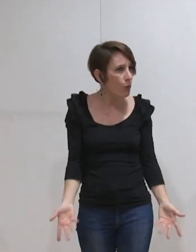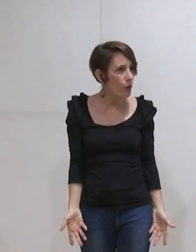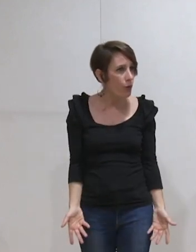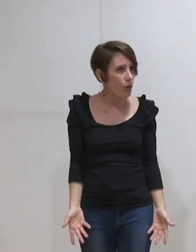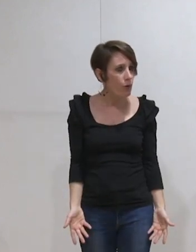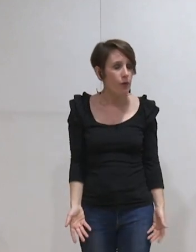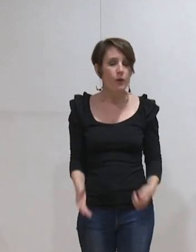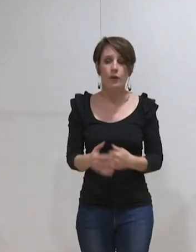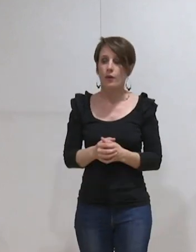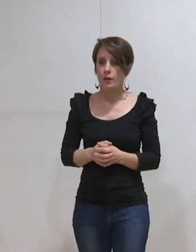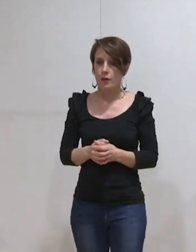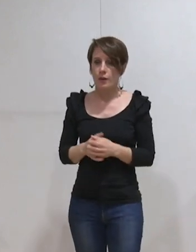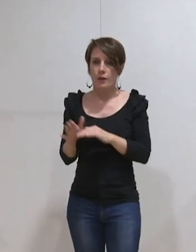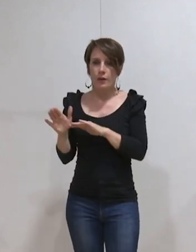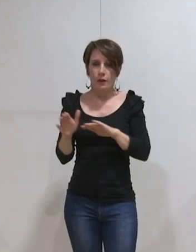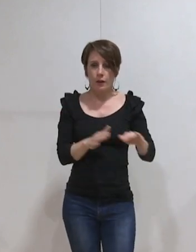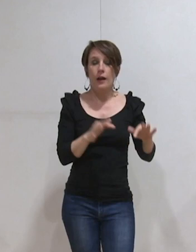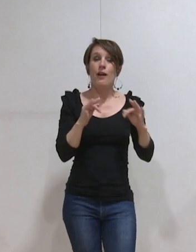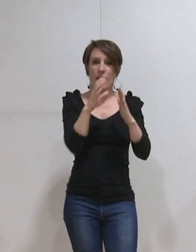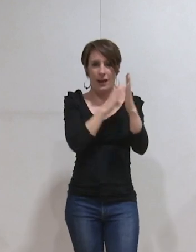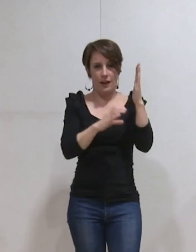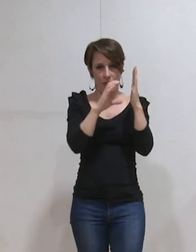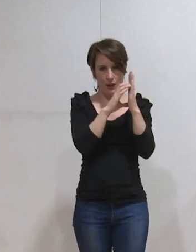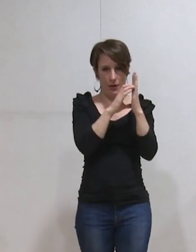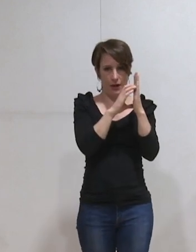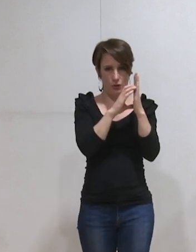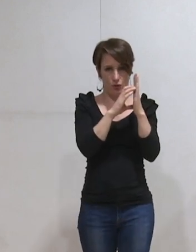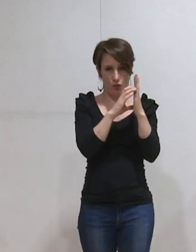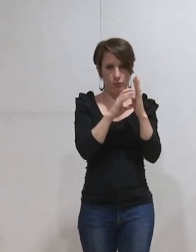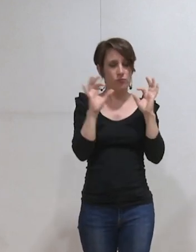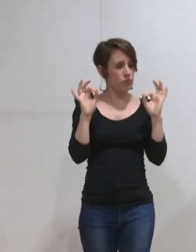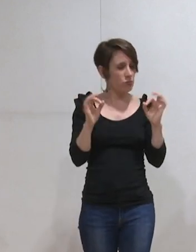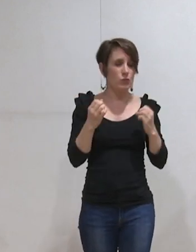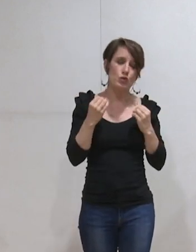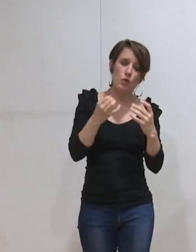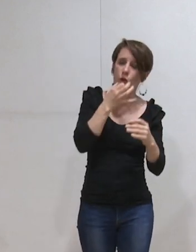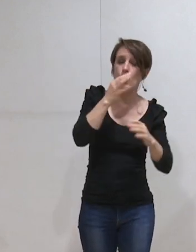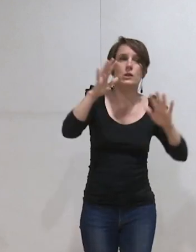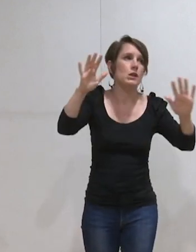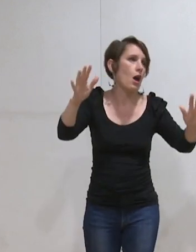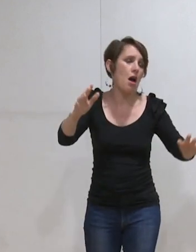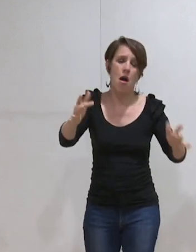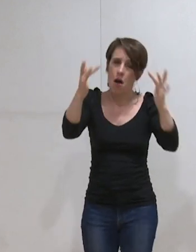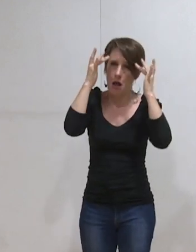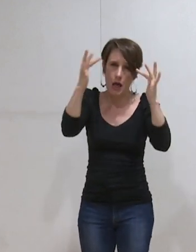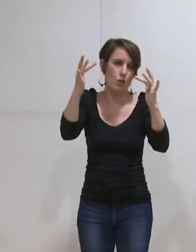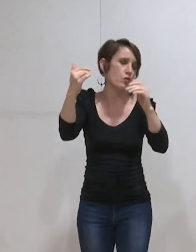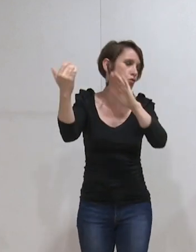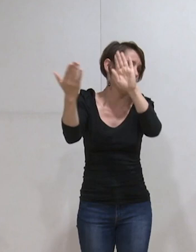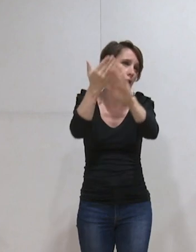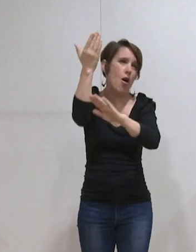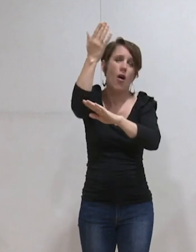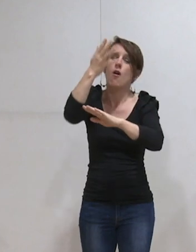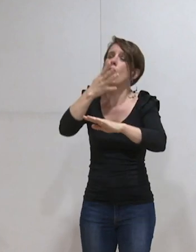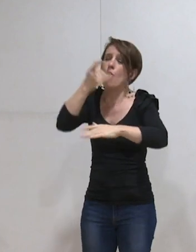elle-même certain nombre de points sur la sanctuarisation telle que ça a été évoqué et qui est souvent évoqué de la culture quand on